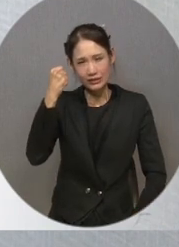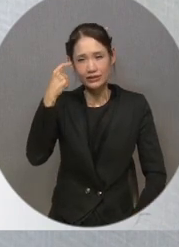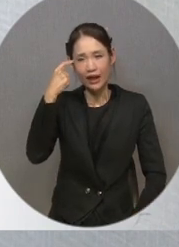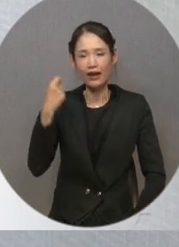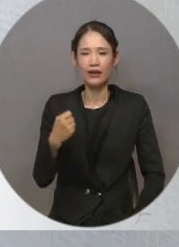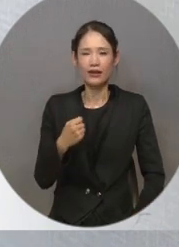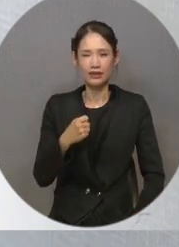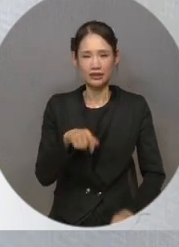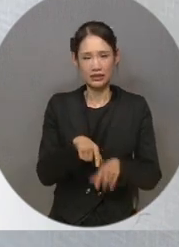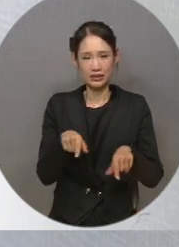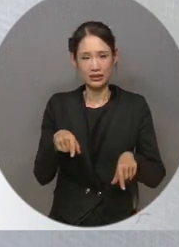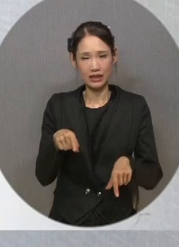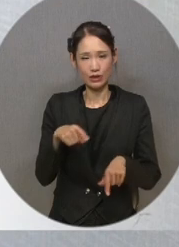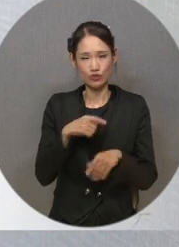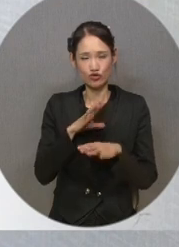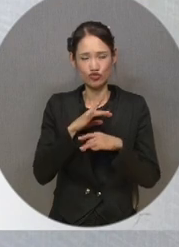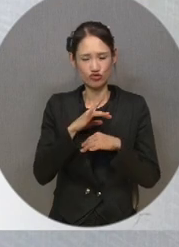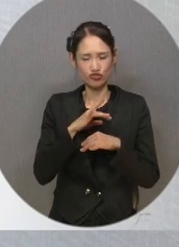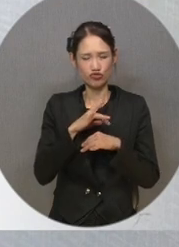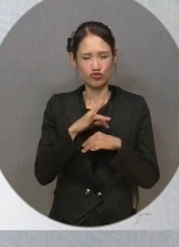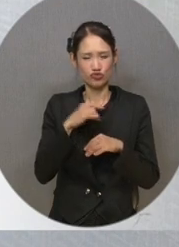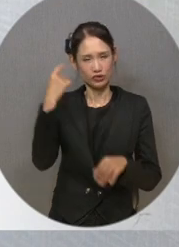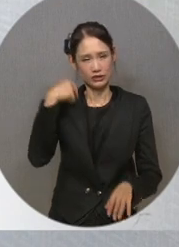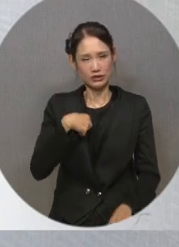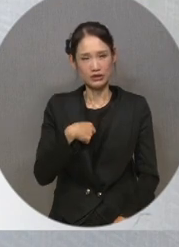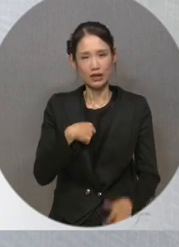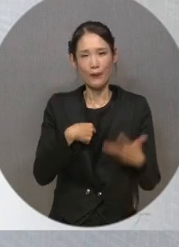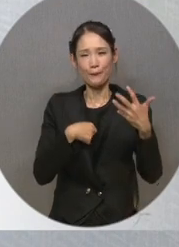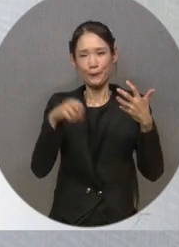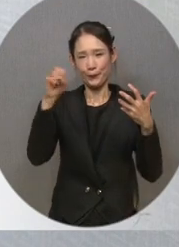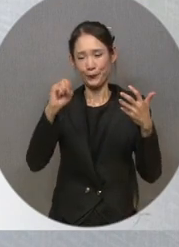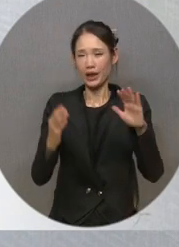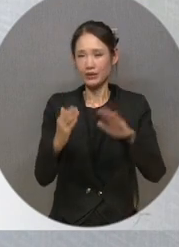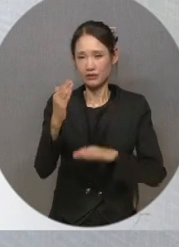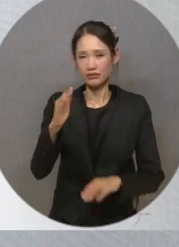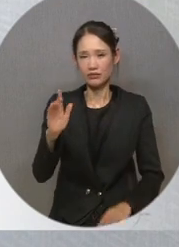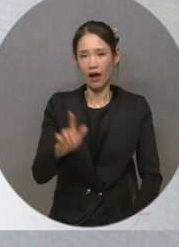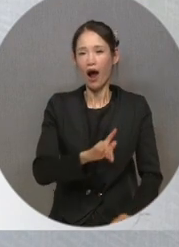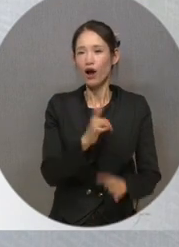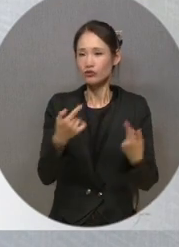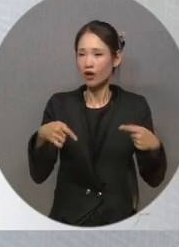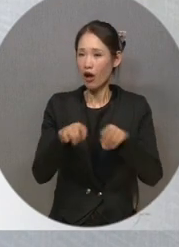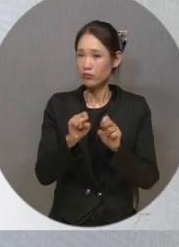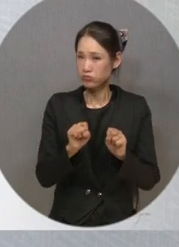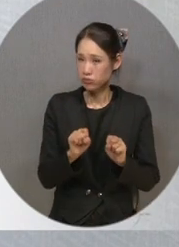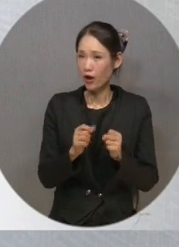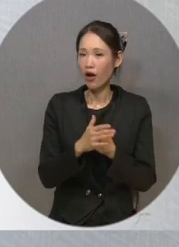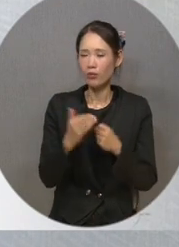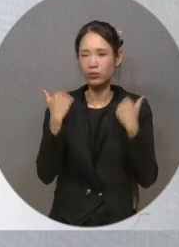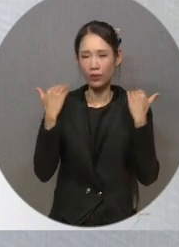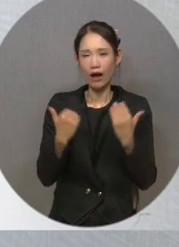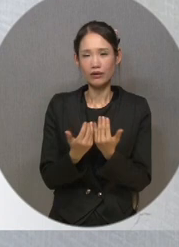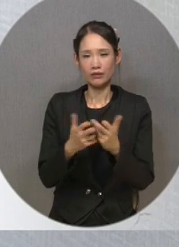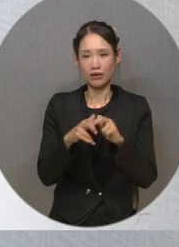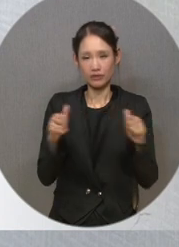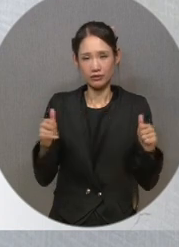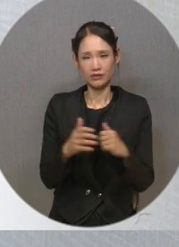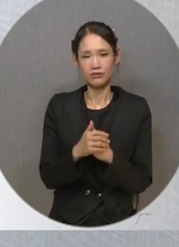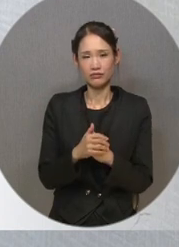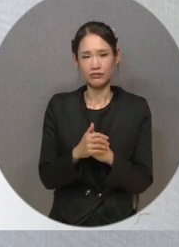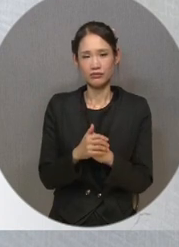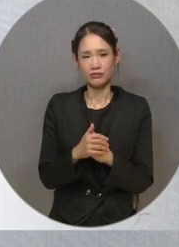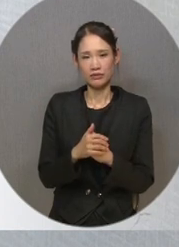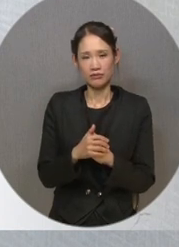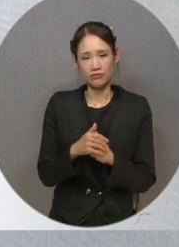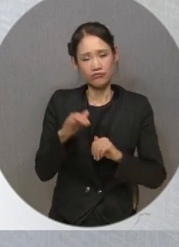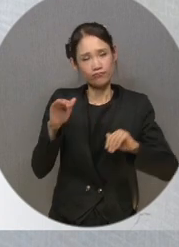있는 두려움, 소감을 들었는데 한 80% 이상은 하루 같이 있어 보니까 발달장애인도